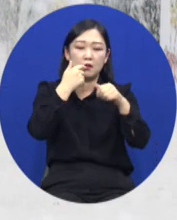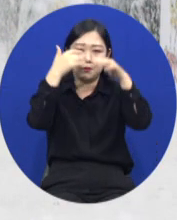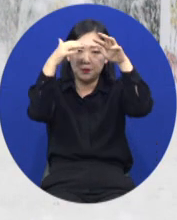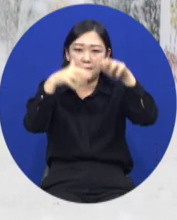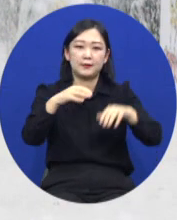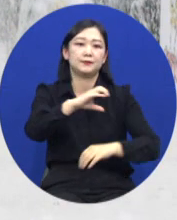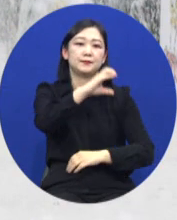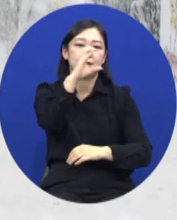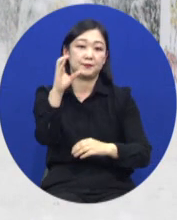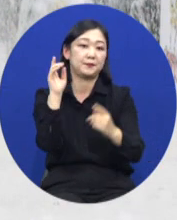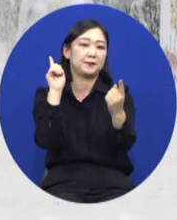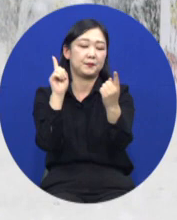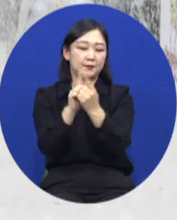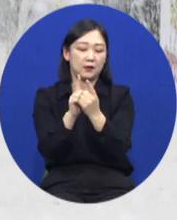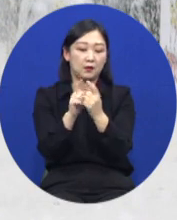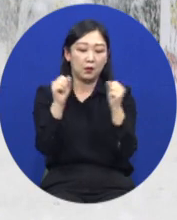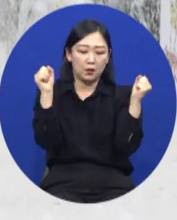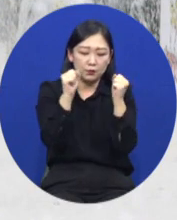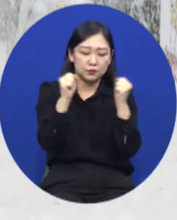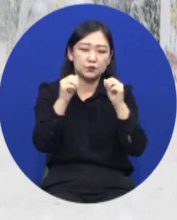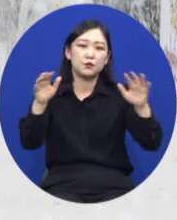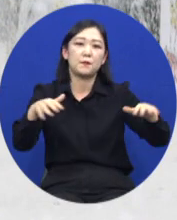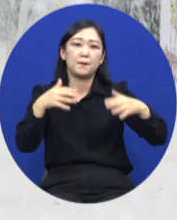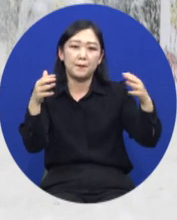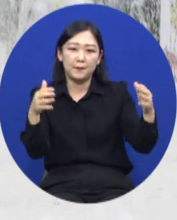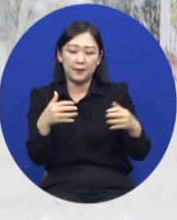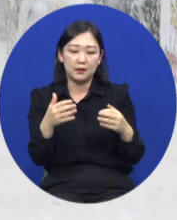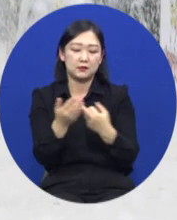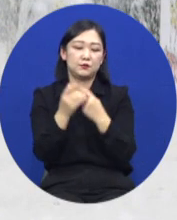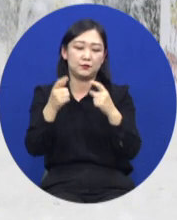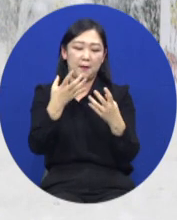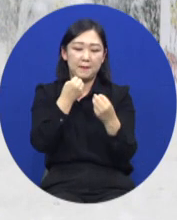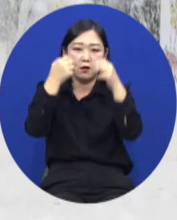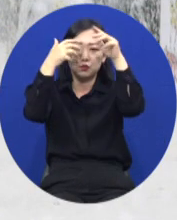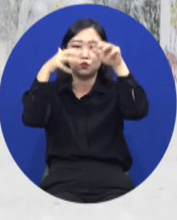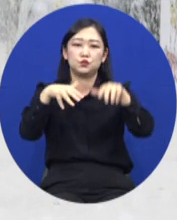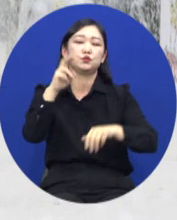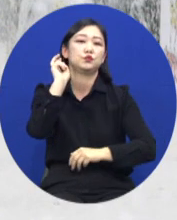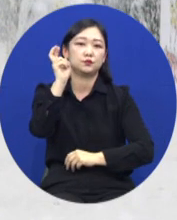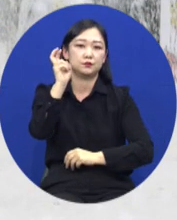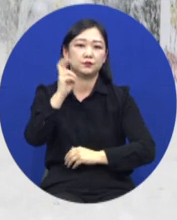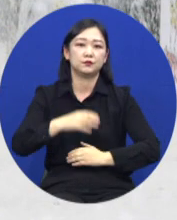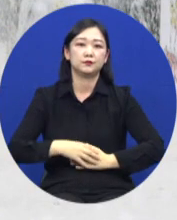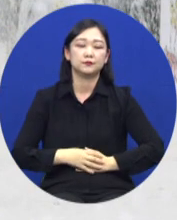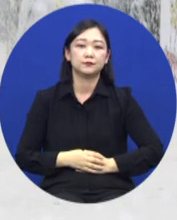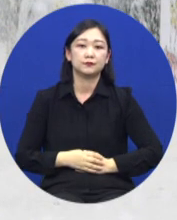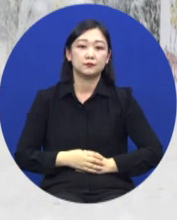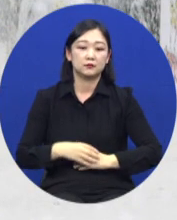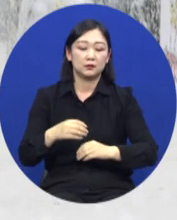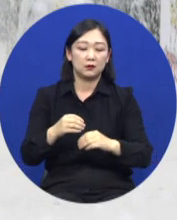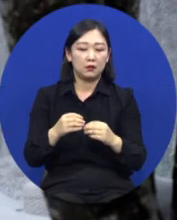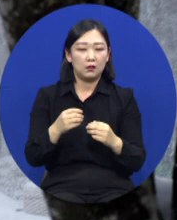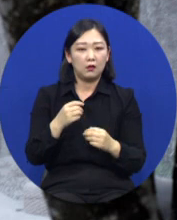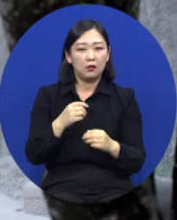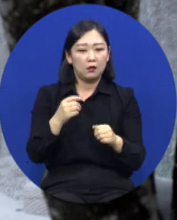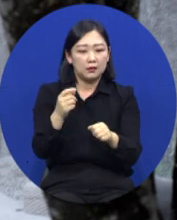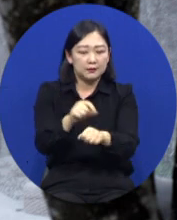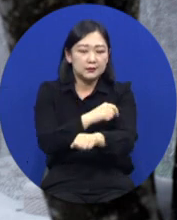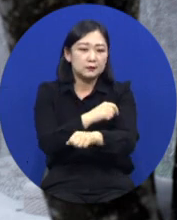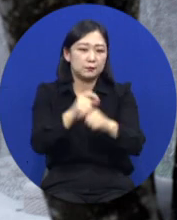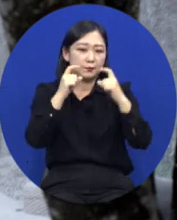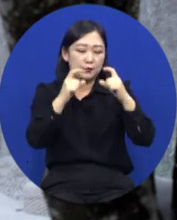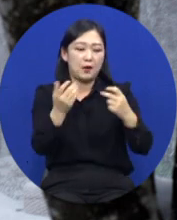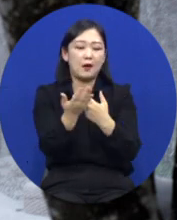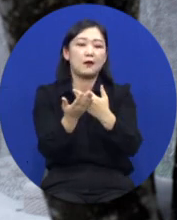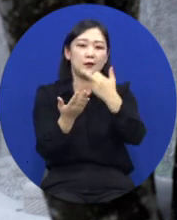하겠는데요 북쪽 강한 한기가 밀려오면서 제주도의 많은 눈이 내릴 것으로 예상됩니다 특히 대설 예비 특보가 발표된